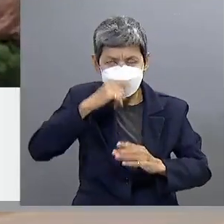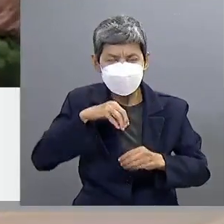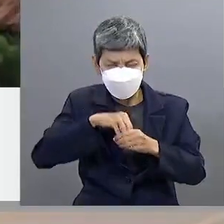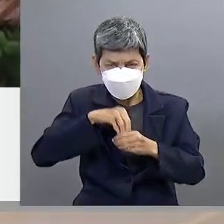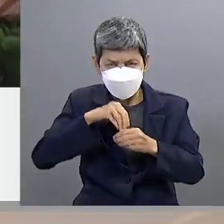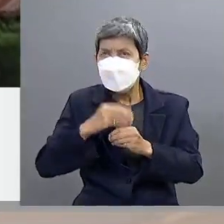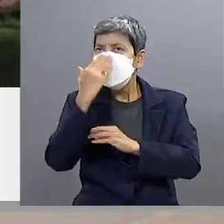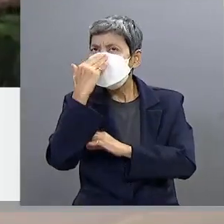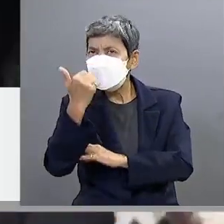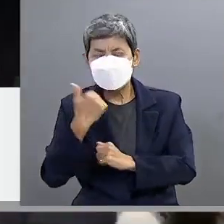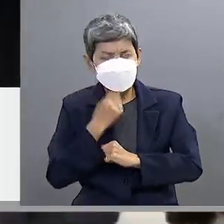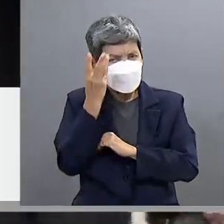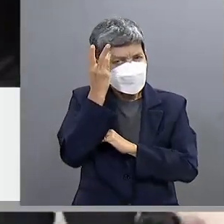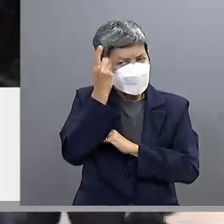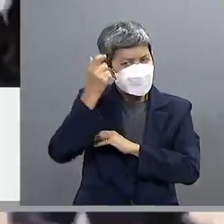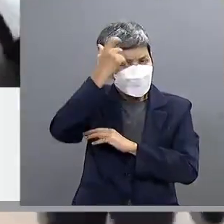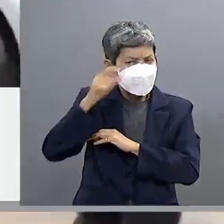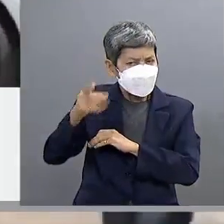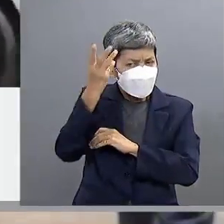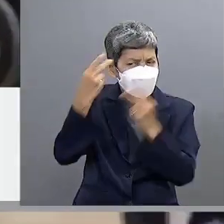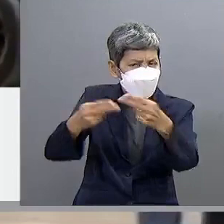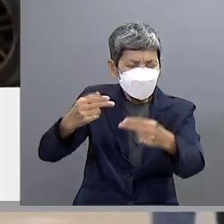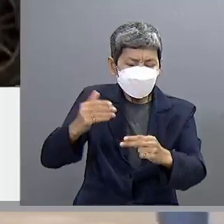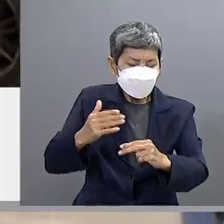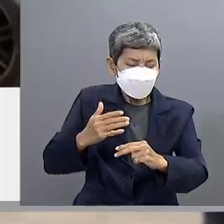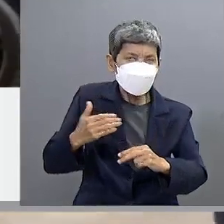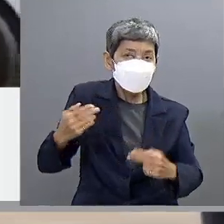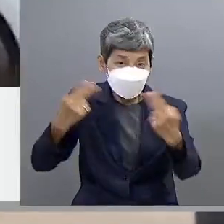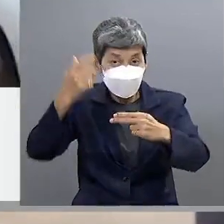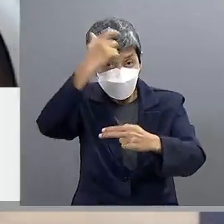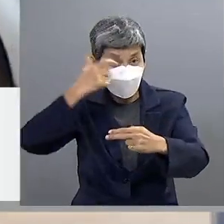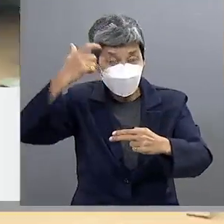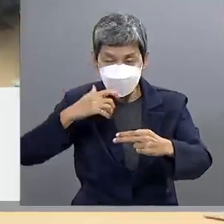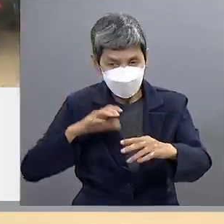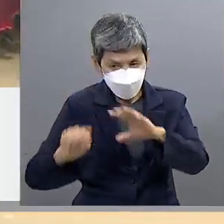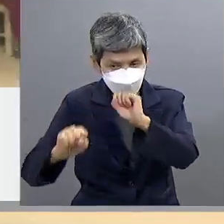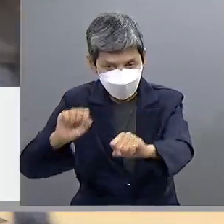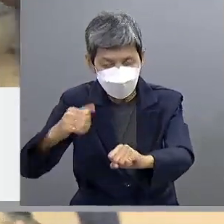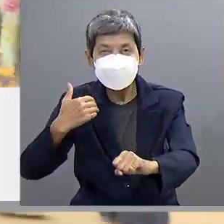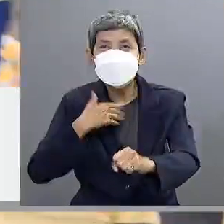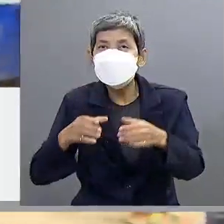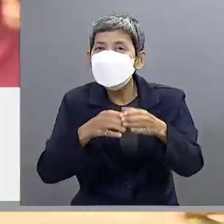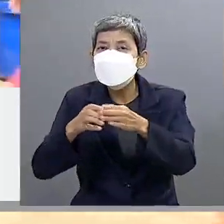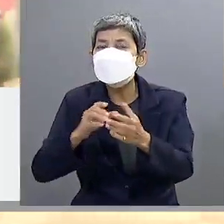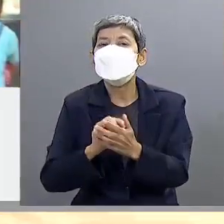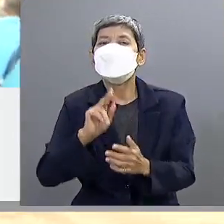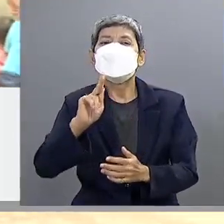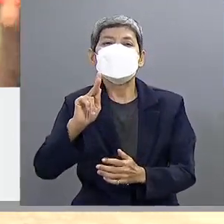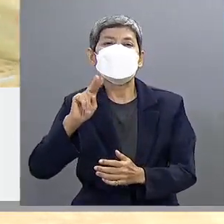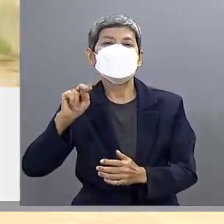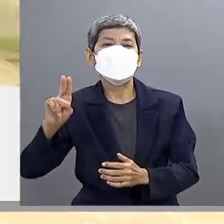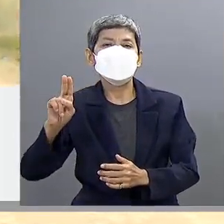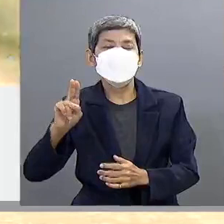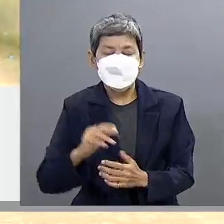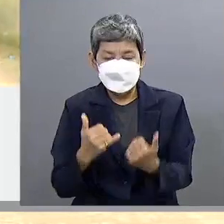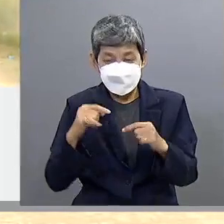จากยังไม่ไว้วางใจในสถานการณ์หลังมีข่าวว่าฐานเวียนมาจะเข้าไปยึดที่มั่นของฝ่ายกะเหรี่ยงที่บ้านทีบาบอตรง